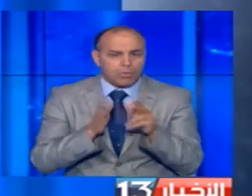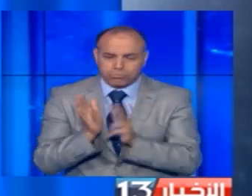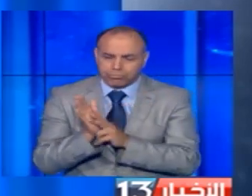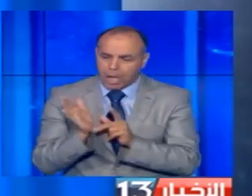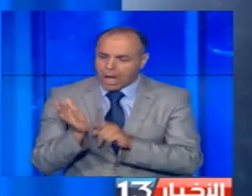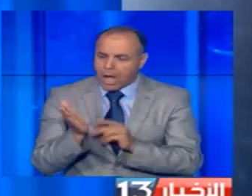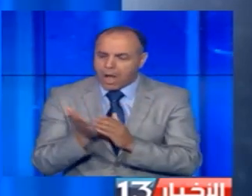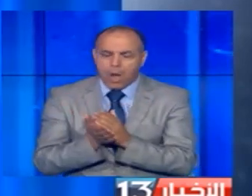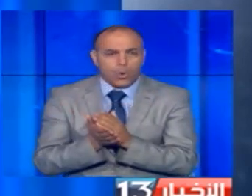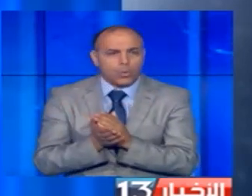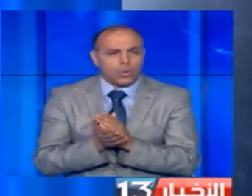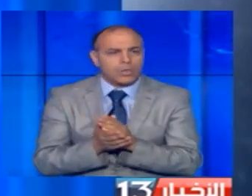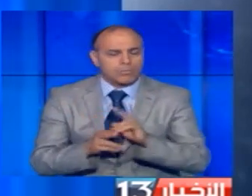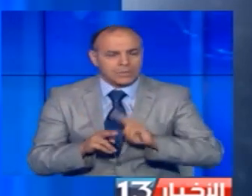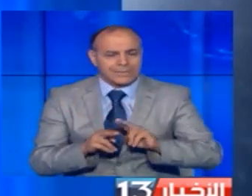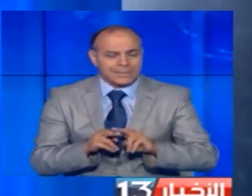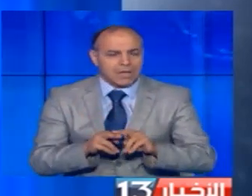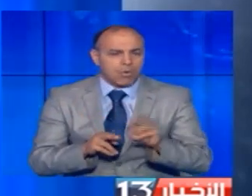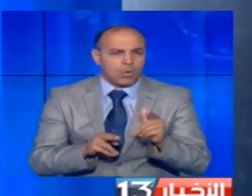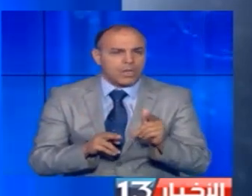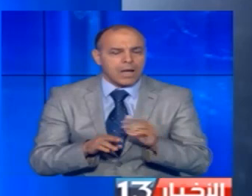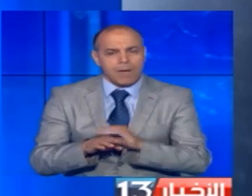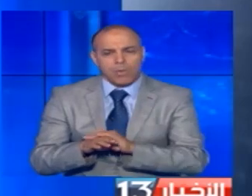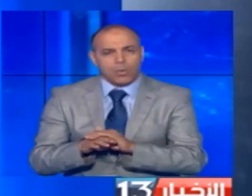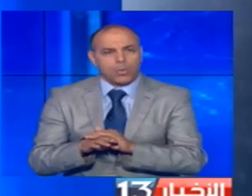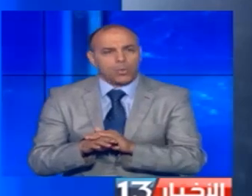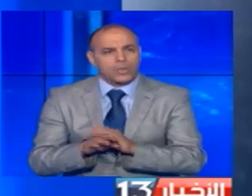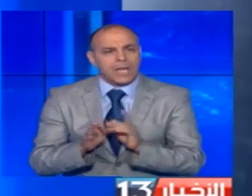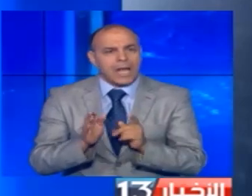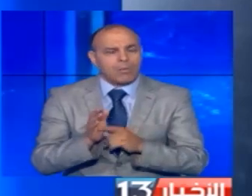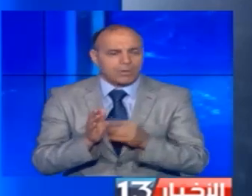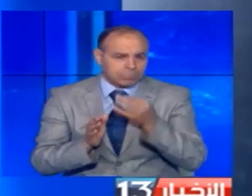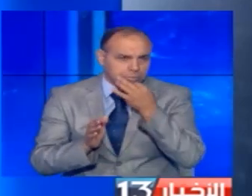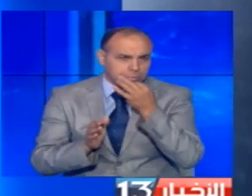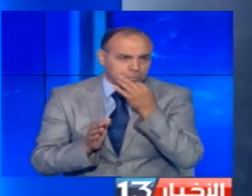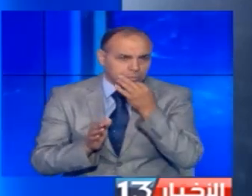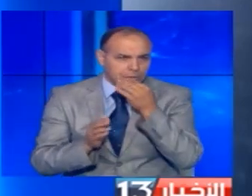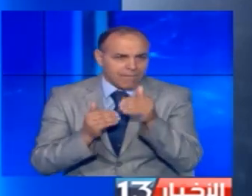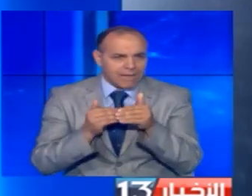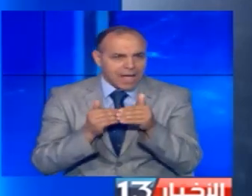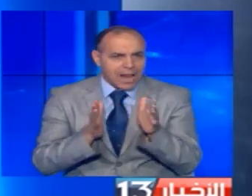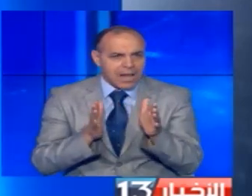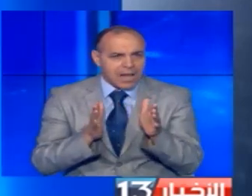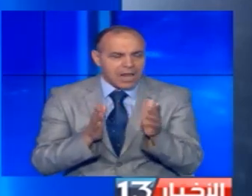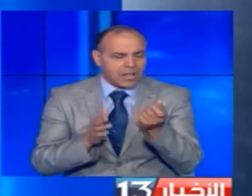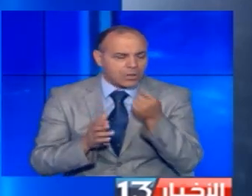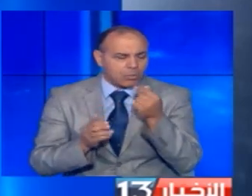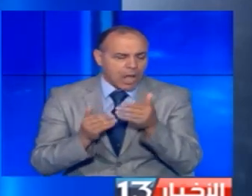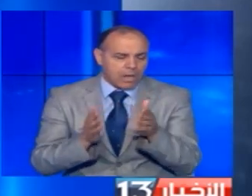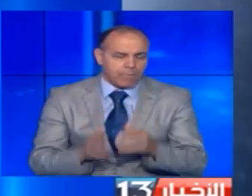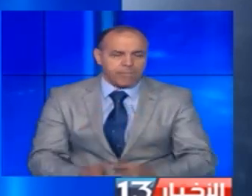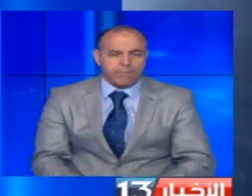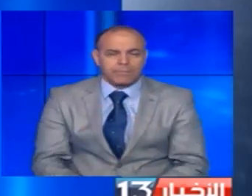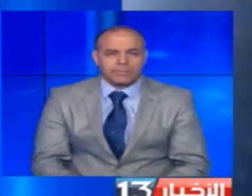مشروع القانون المعدل المعدل المتعلق بشروط استغلال فتح الصيدليات